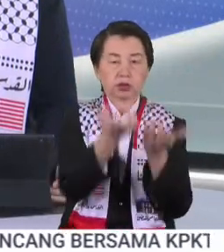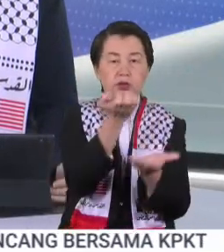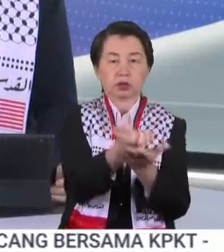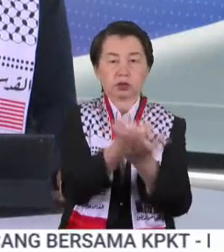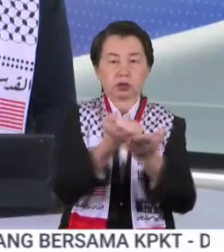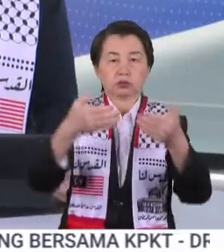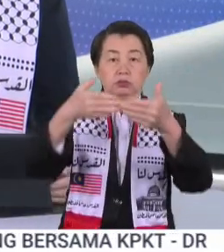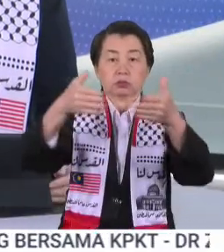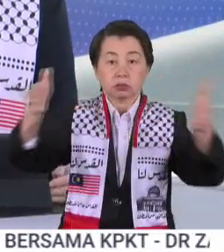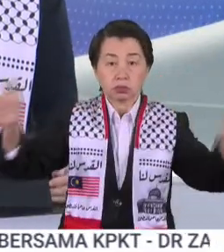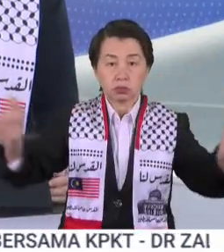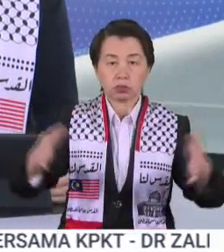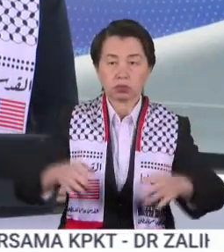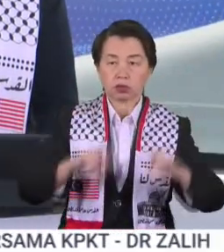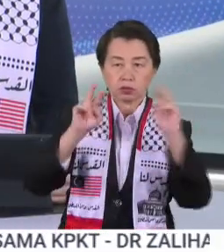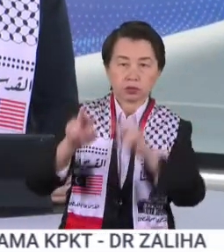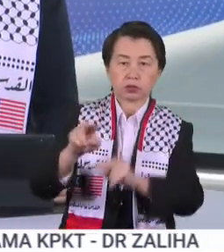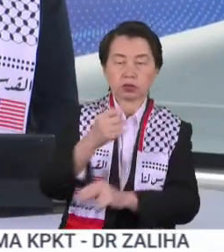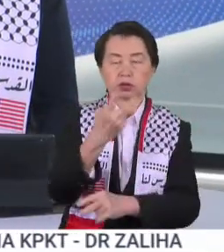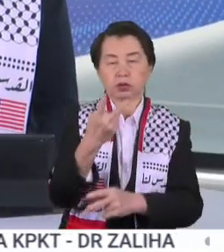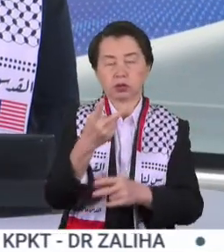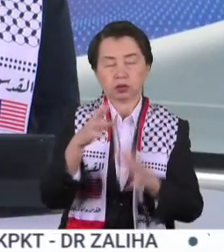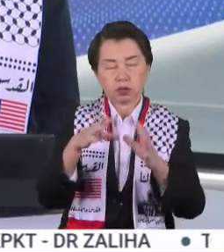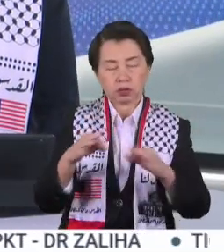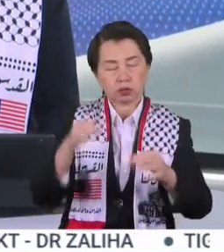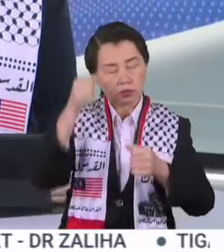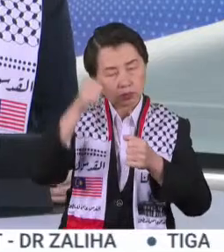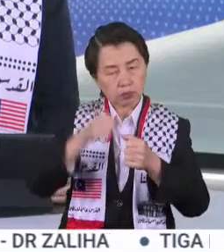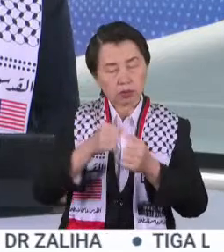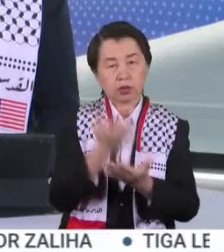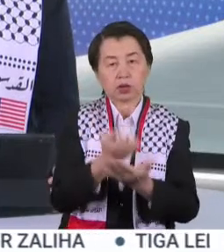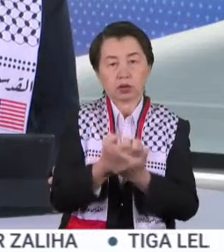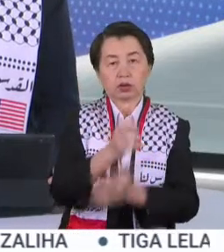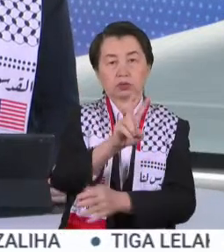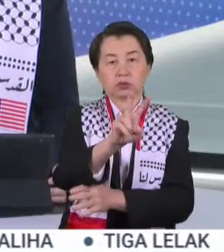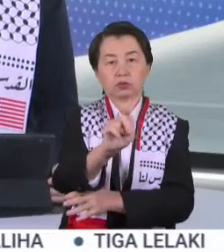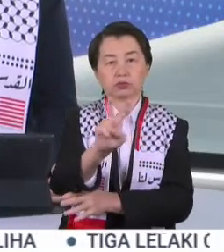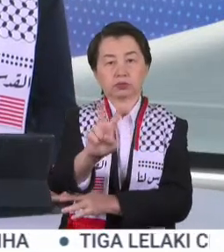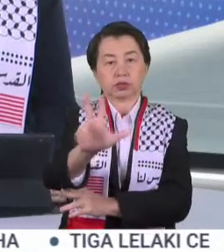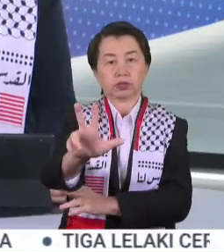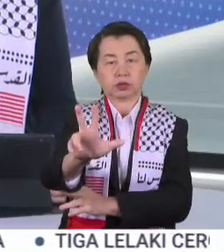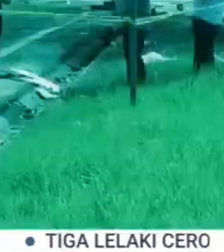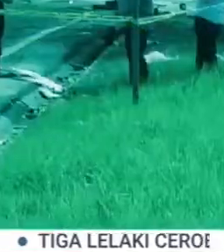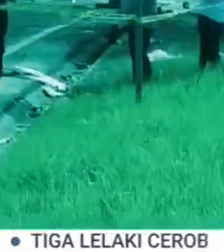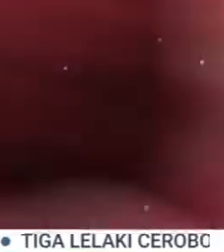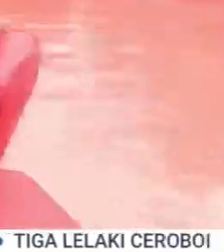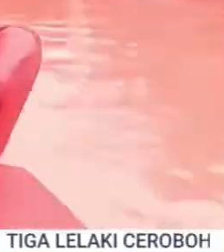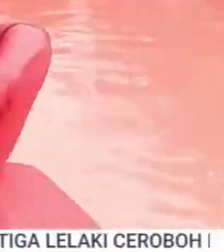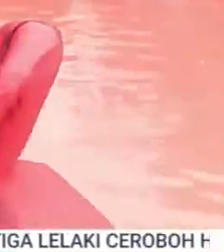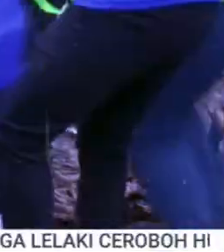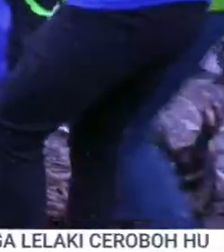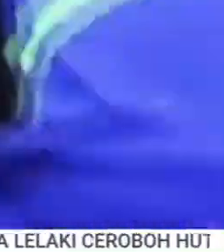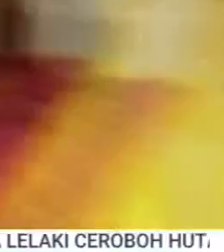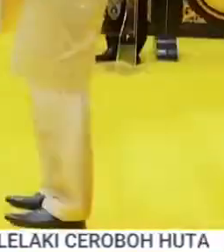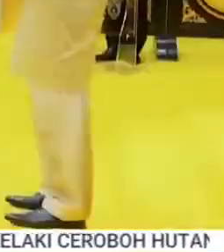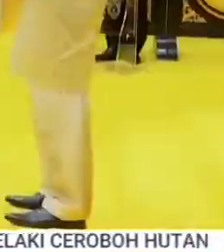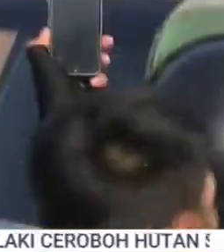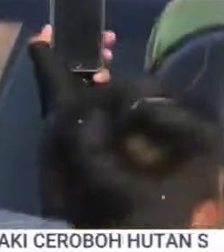ekonomi terbuka? Saksikan siri kedua Imbasan Ekonomi 2023.